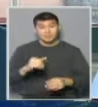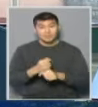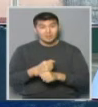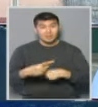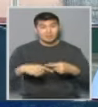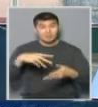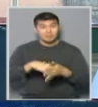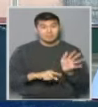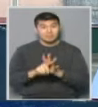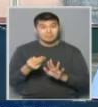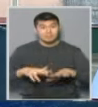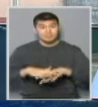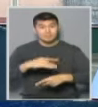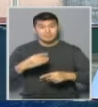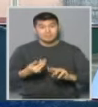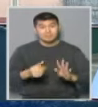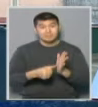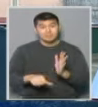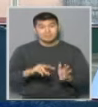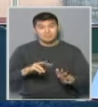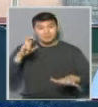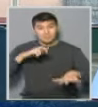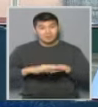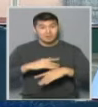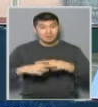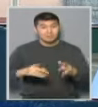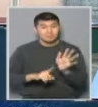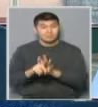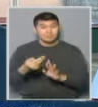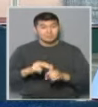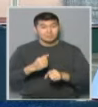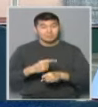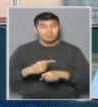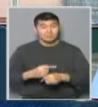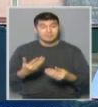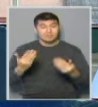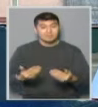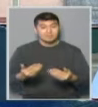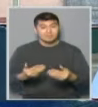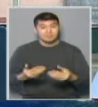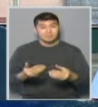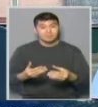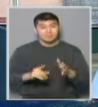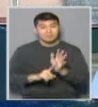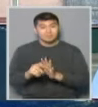жасадық. 168 миллионды үкіметке қайтарып бердік. Біз мына